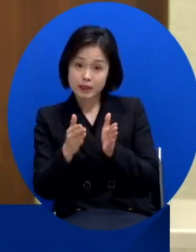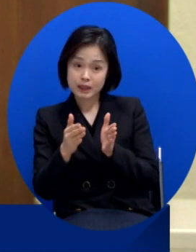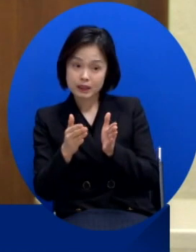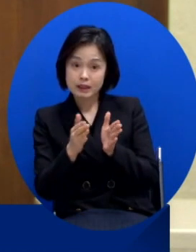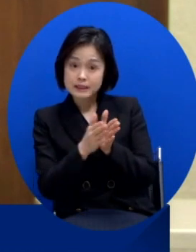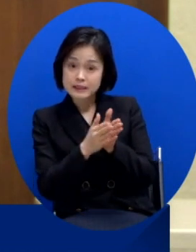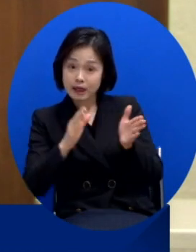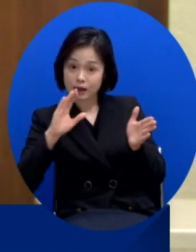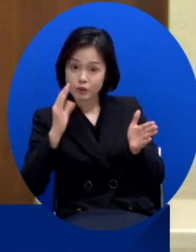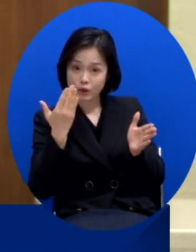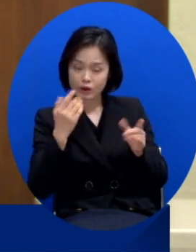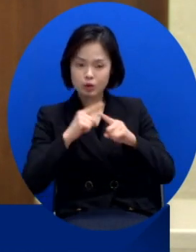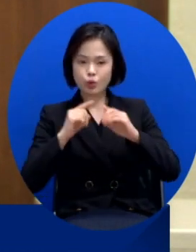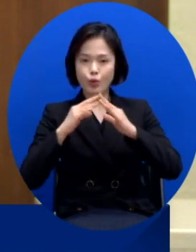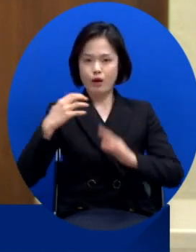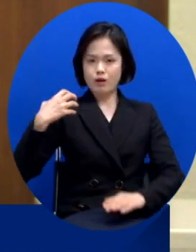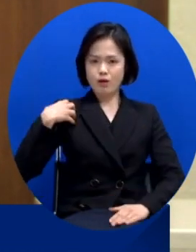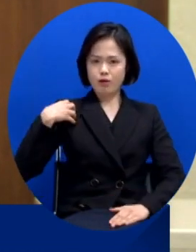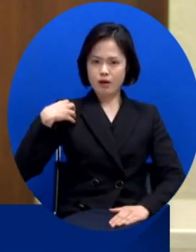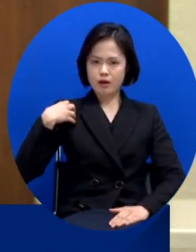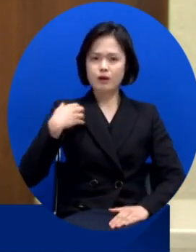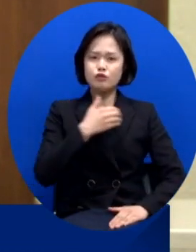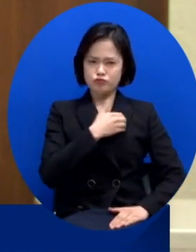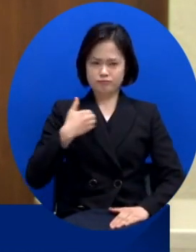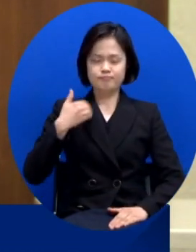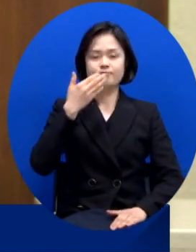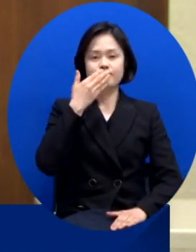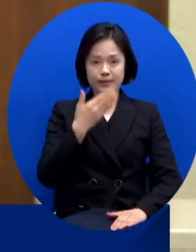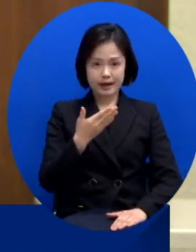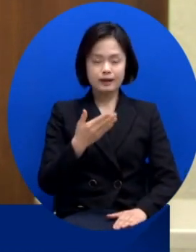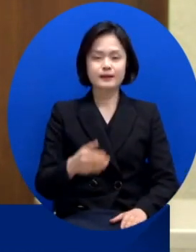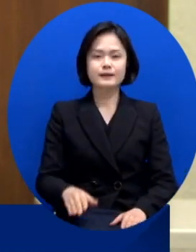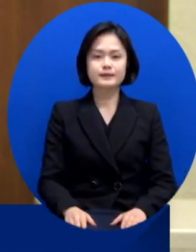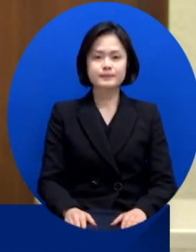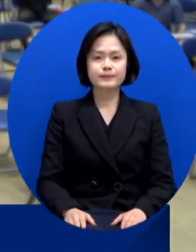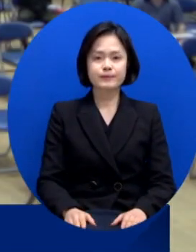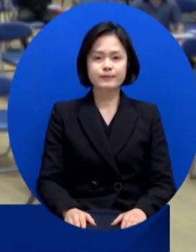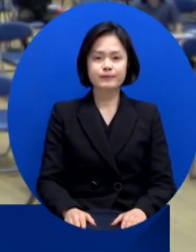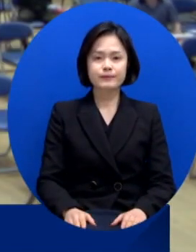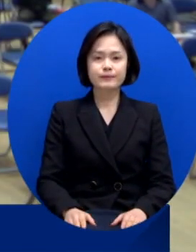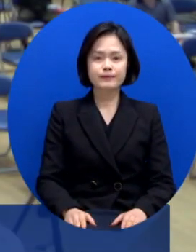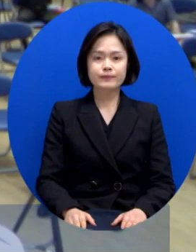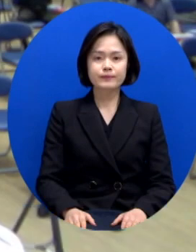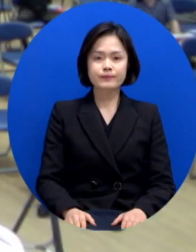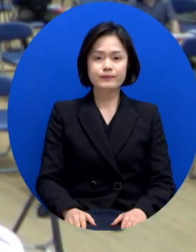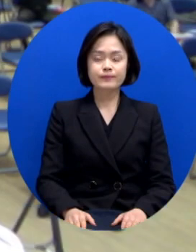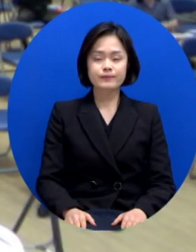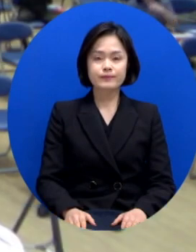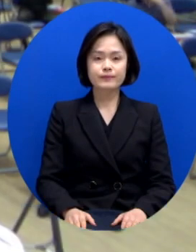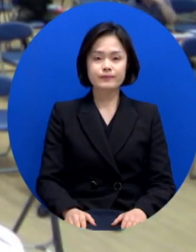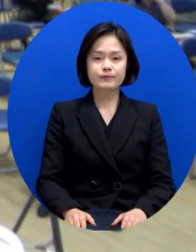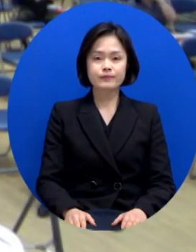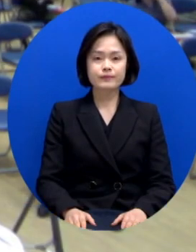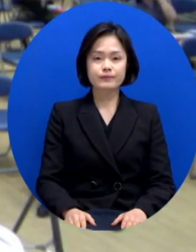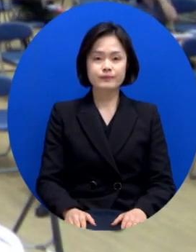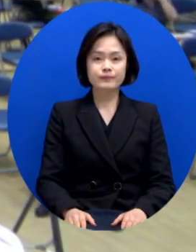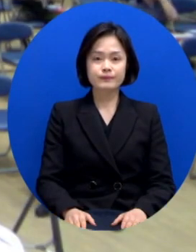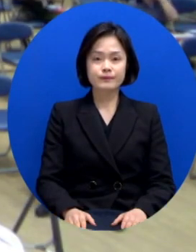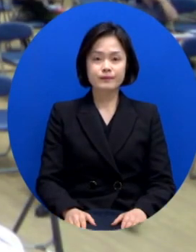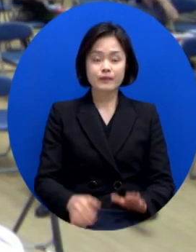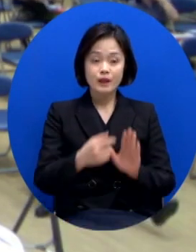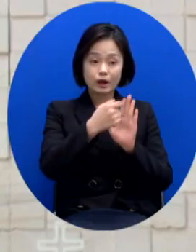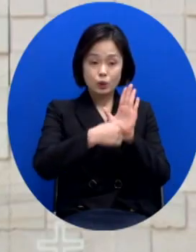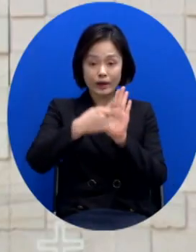교회의 역할을 충분히 할 수 있을 뿐만 아니라 유지해 갈 수 있지 않을까 또한 전문가들은 각 교단에서